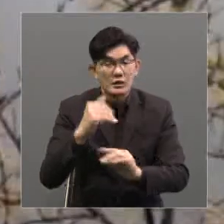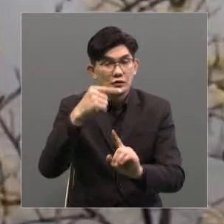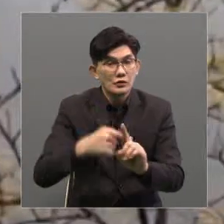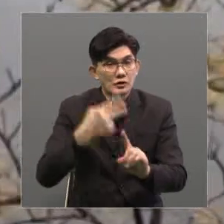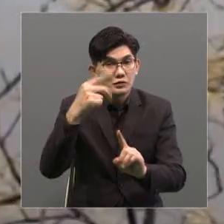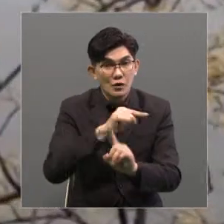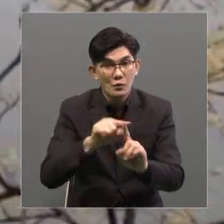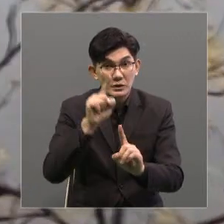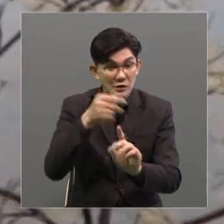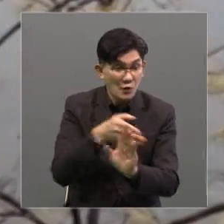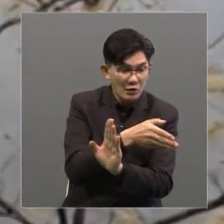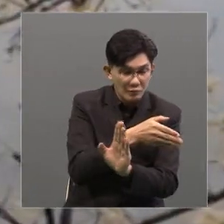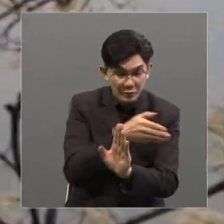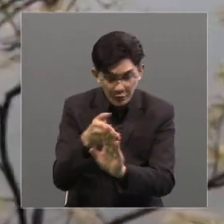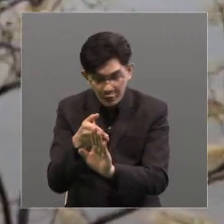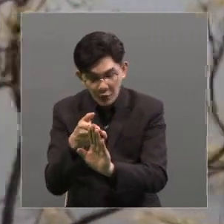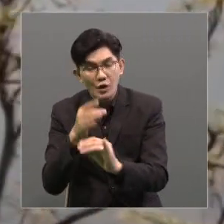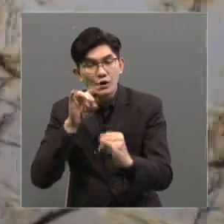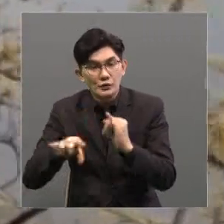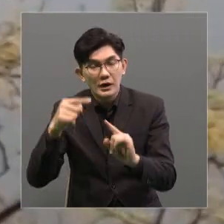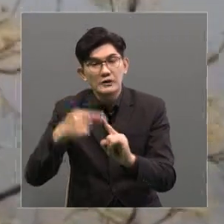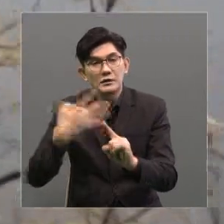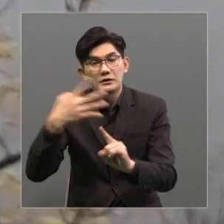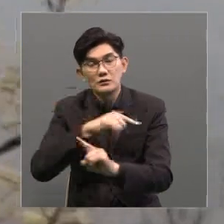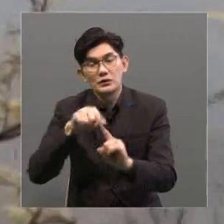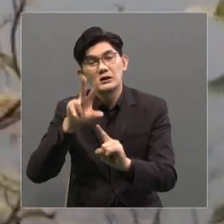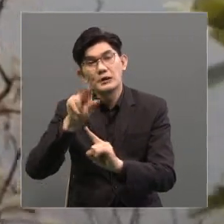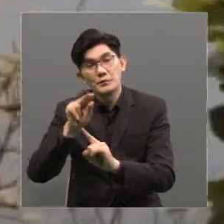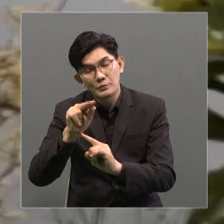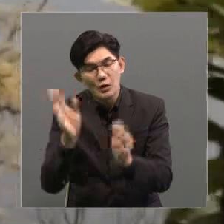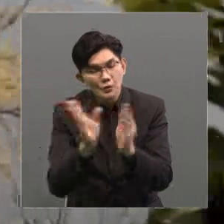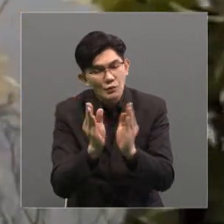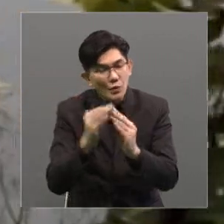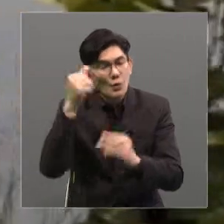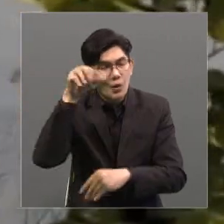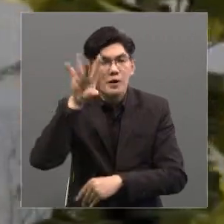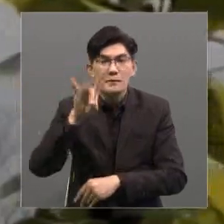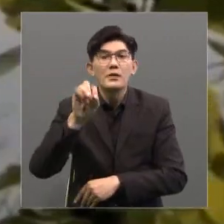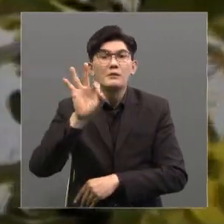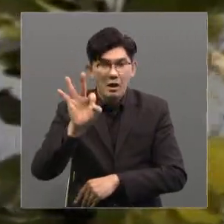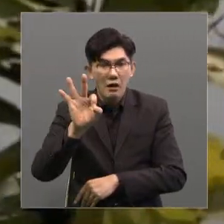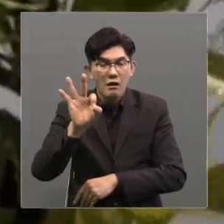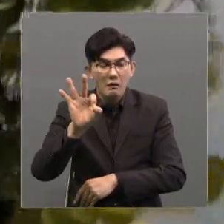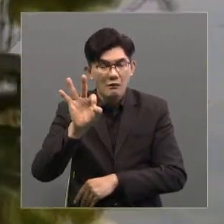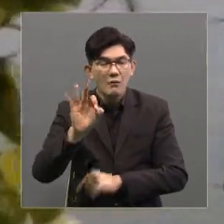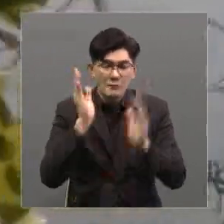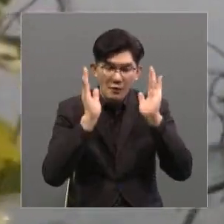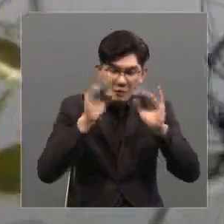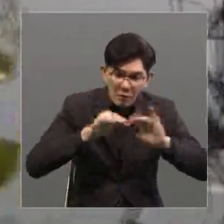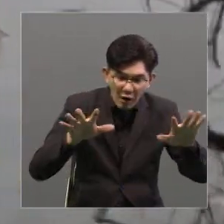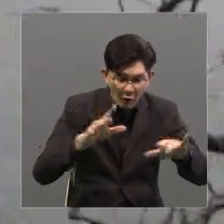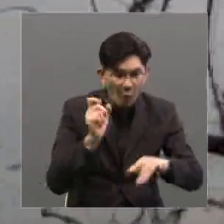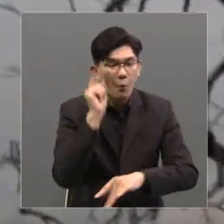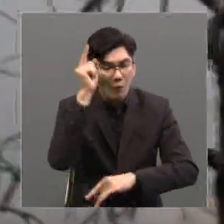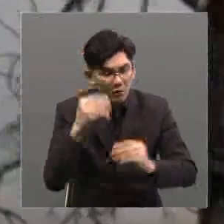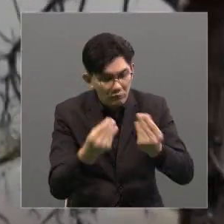ภาพันธ์นะฮะจะยาวไปจนถึง30เมษายนปีนี้รวมๆแล้วก็89วันค่ะรวมถึงจะมีการประชาสัมพันธ์เพื่อสร้